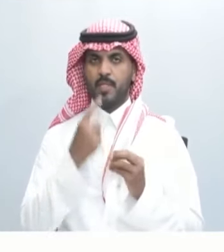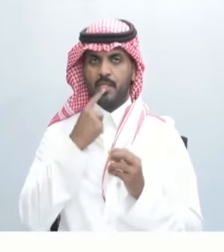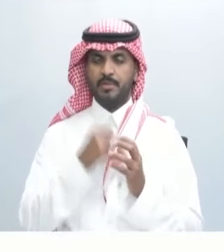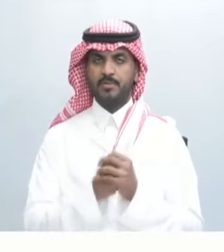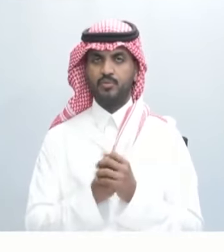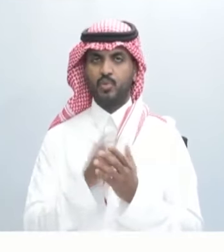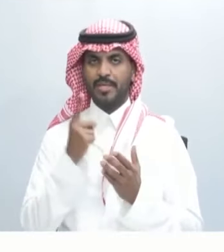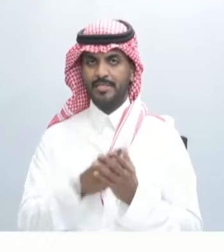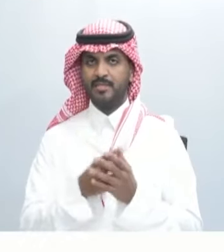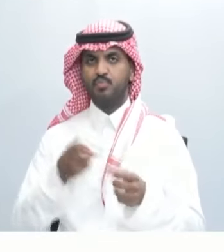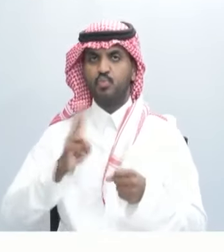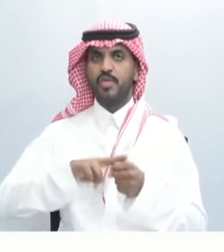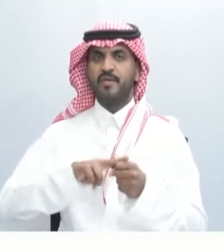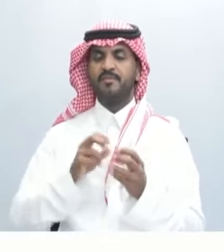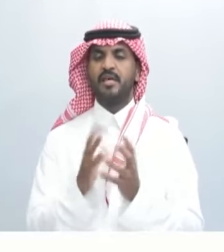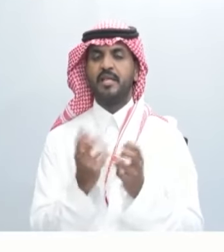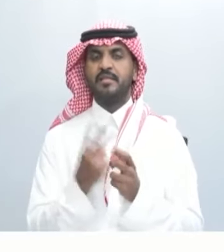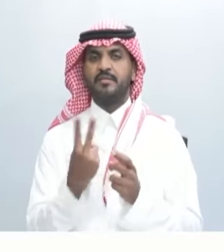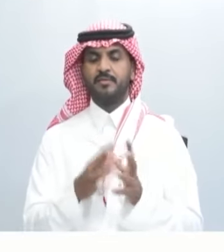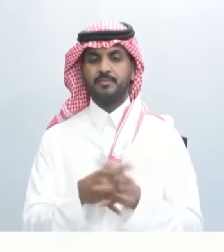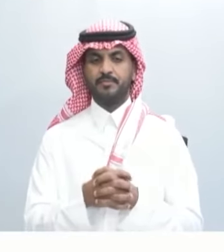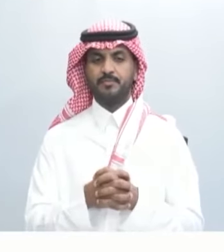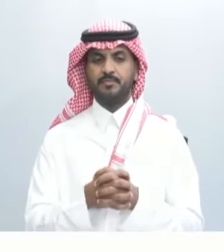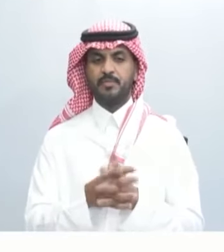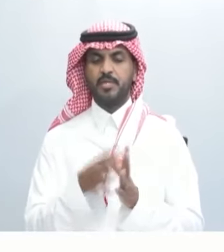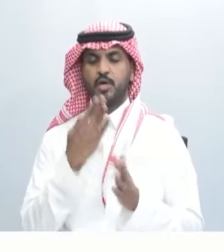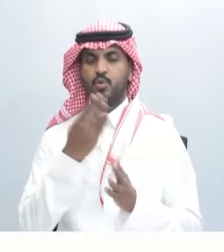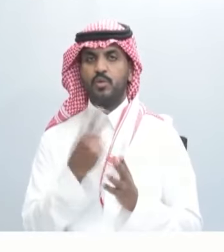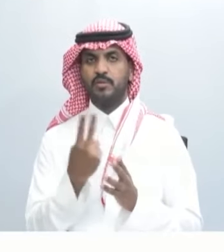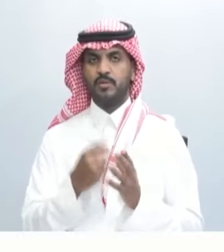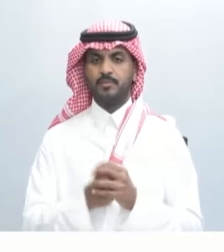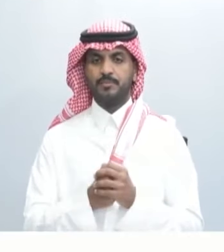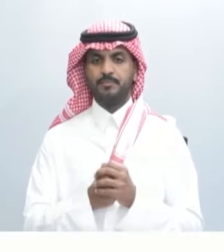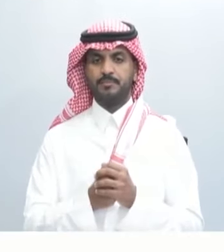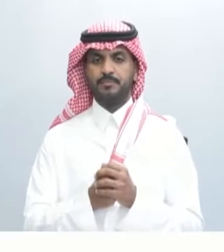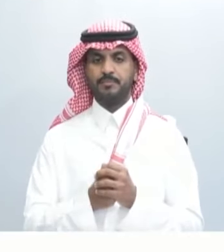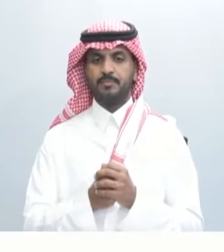سنحدد مضاعفات العدد اثنان فنقول اثنان